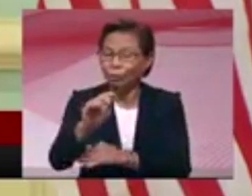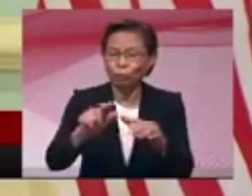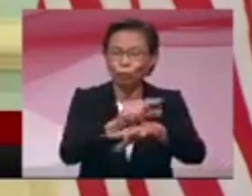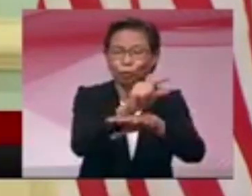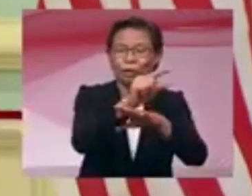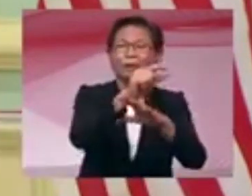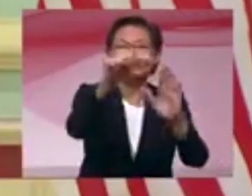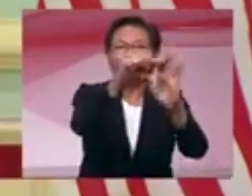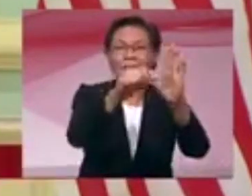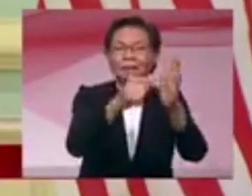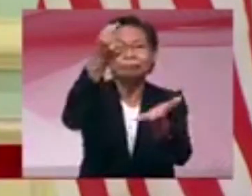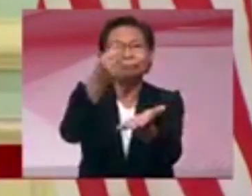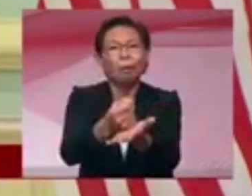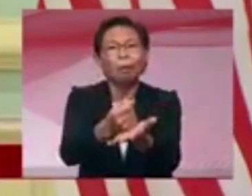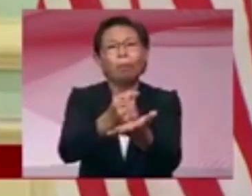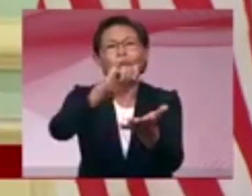akta imigresen